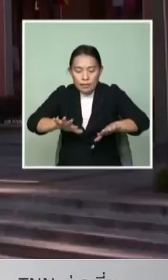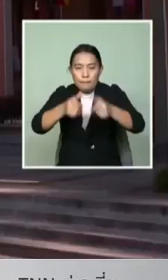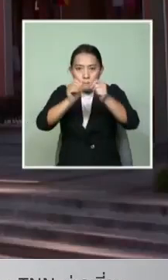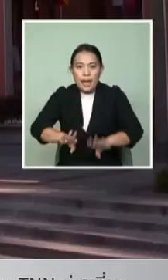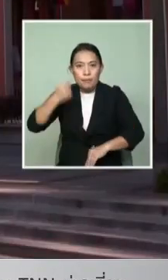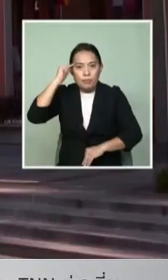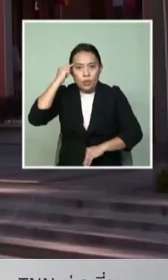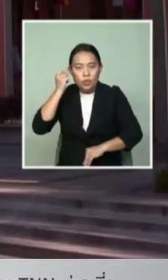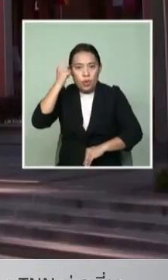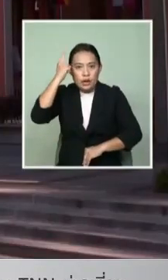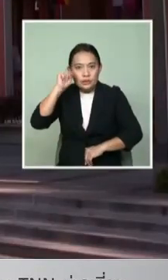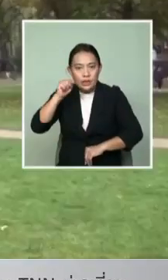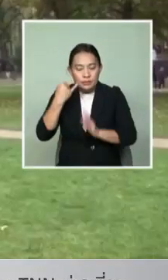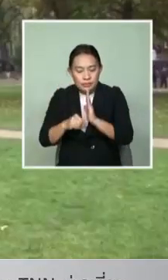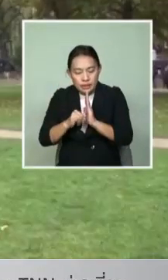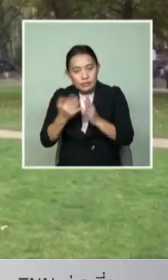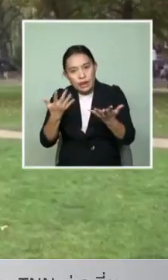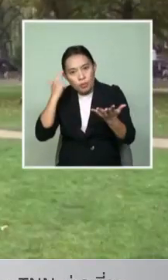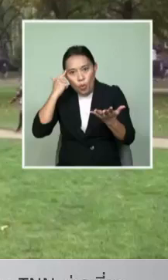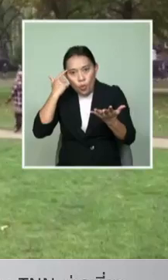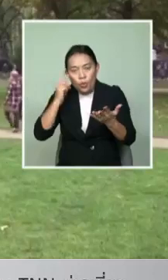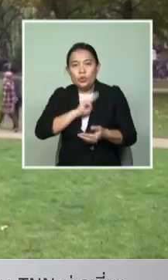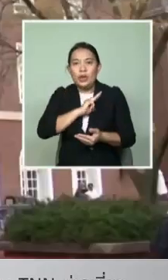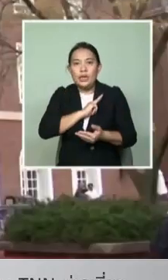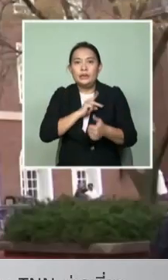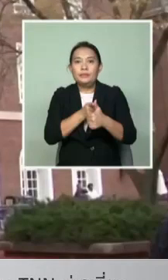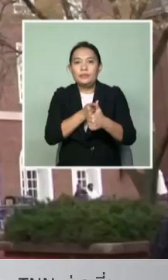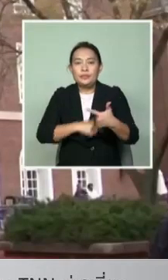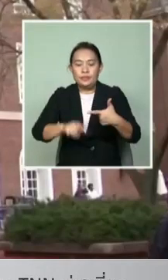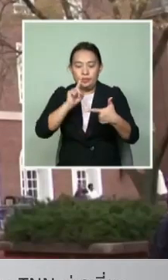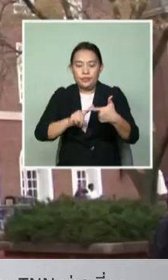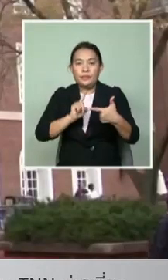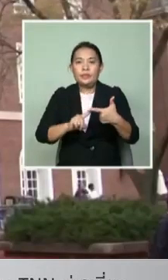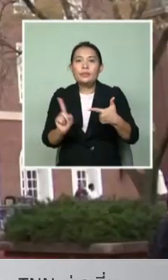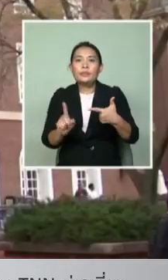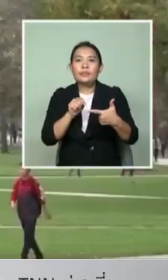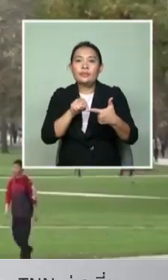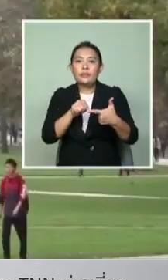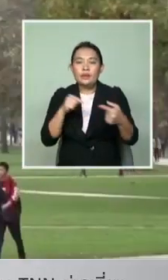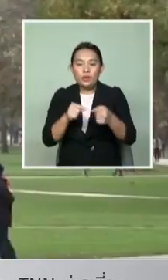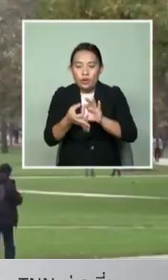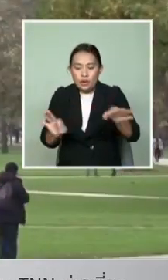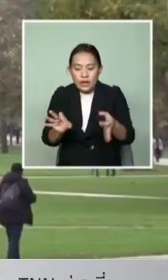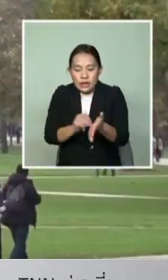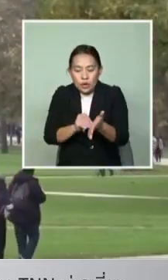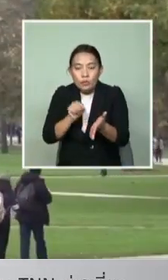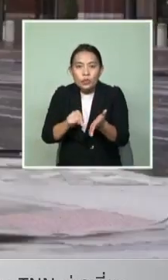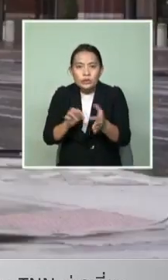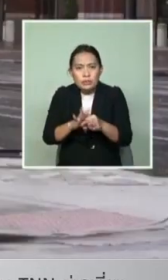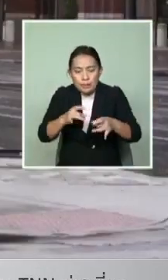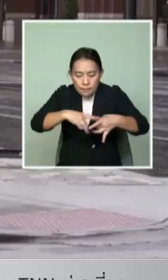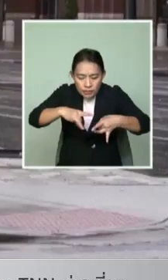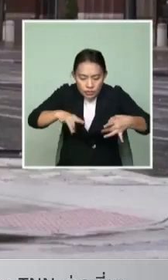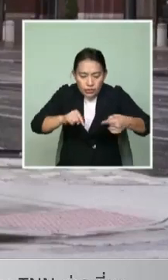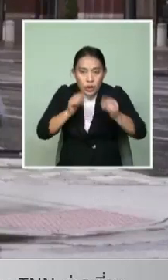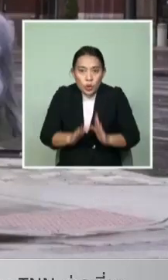าสิ่งที่เขาเข้าใจนั้นมันเป็นเรื่องที่ผิดนะคะกับอีกประเด็นนึงก็คือ disinformation อันนี้เป็นข้อมูลที่ถูกบิดเบือนและบุคคลที่เผย